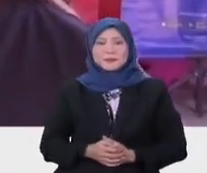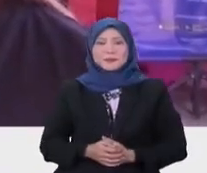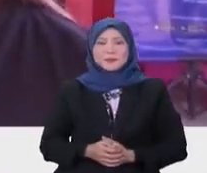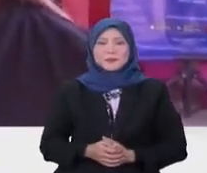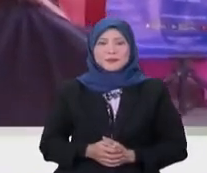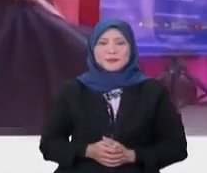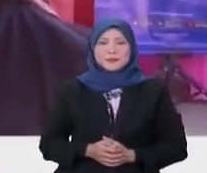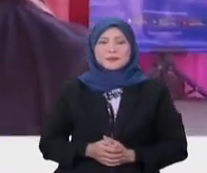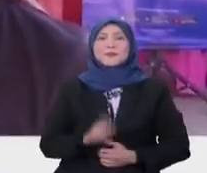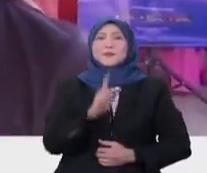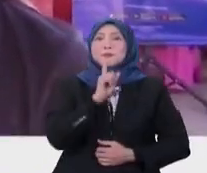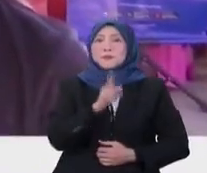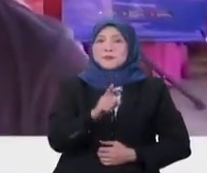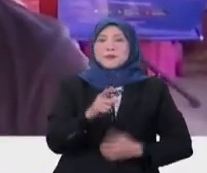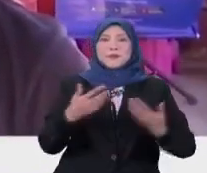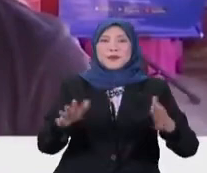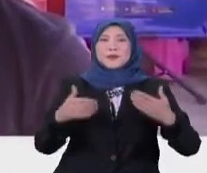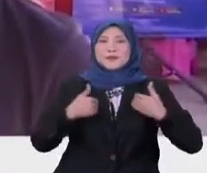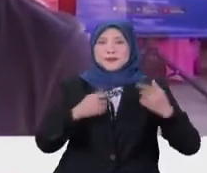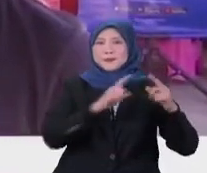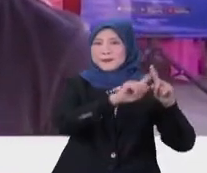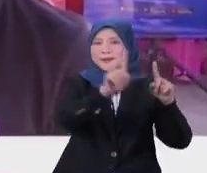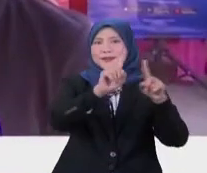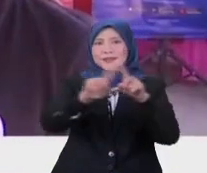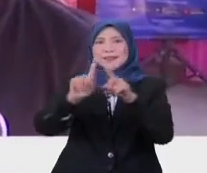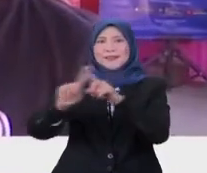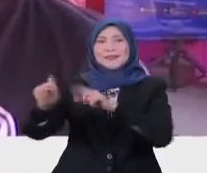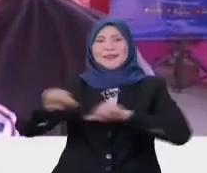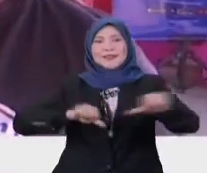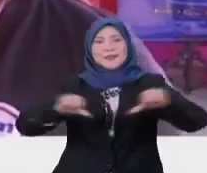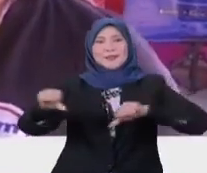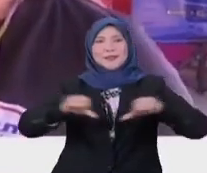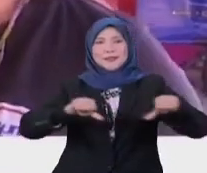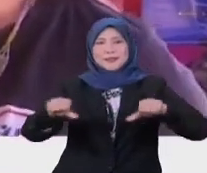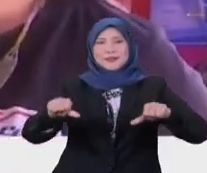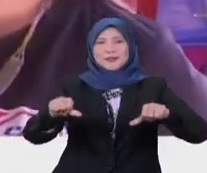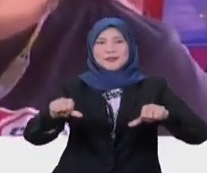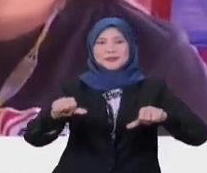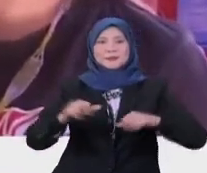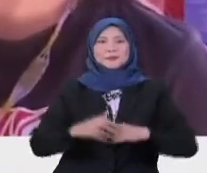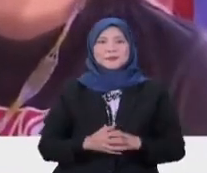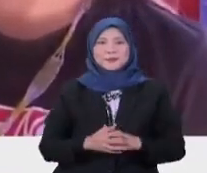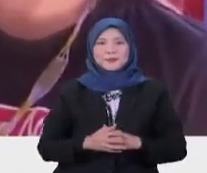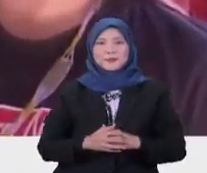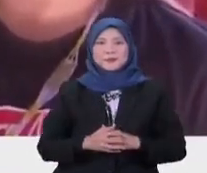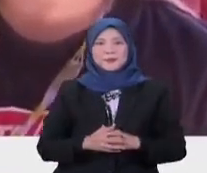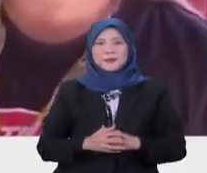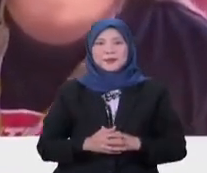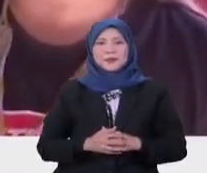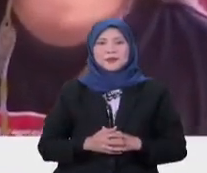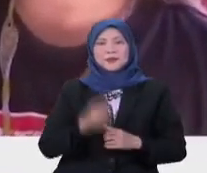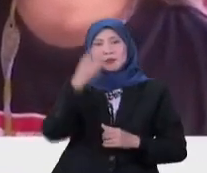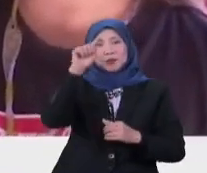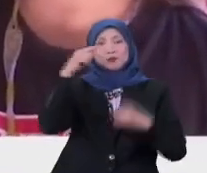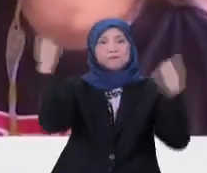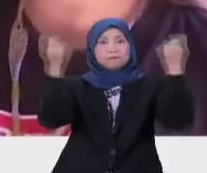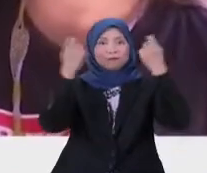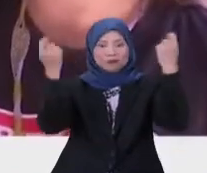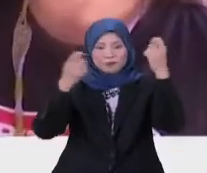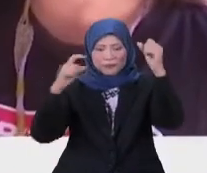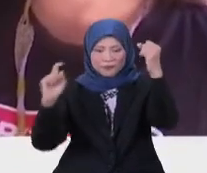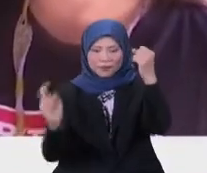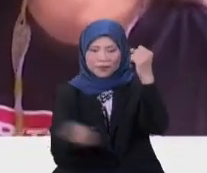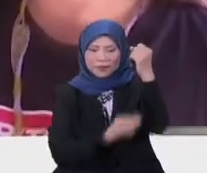kita telah pun memperbagaikan aktiviti di Walai Bisaya sempena dengan Kaamatan tahun 2022